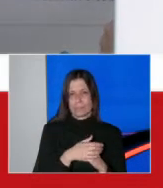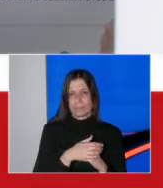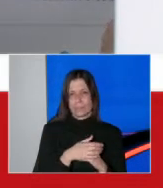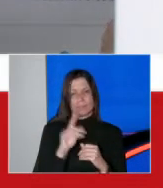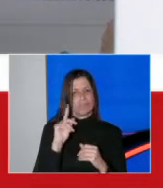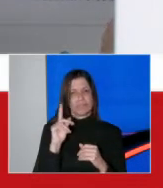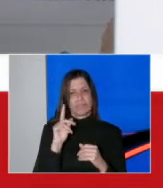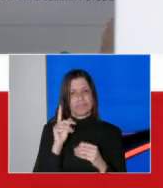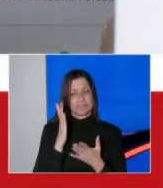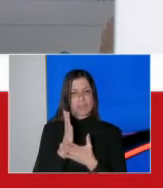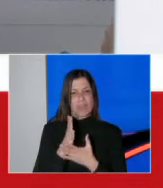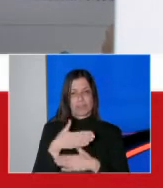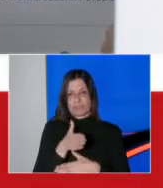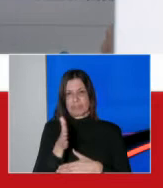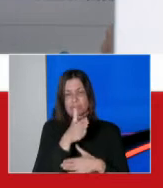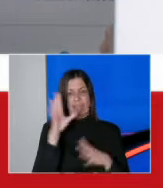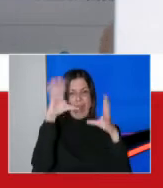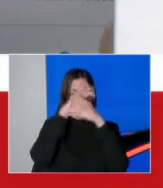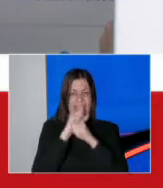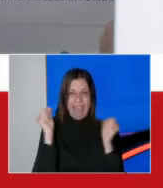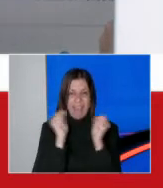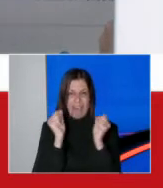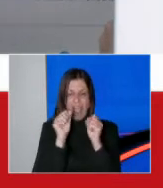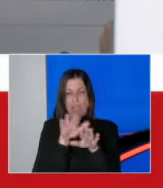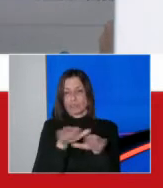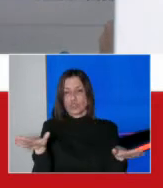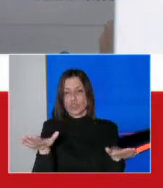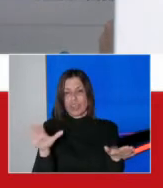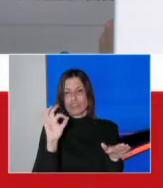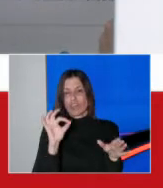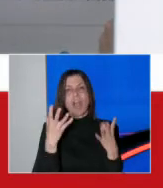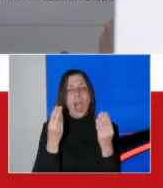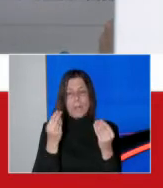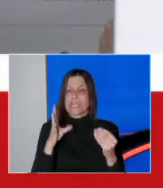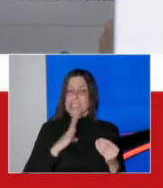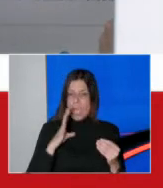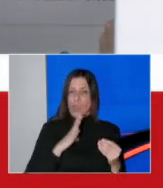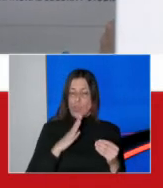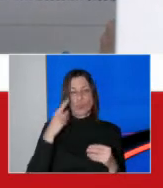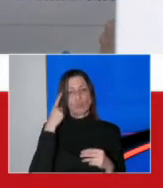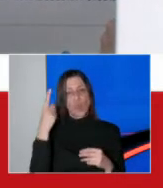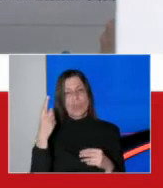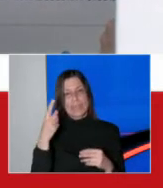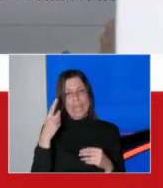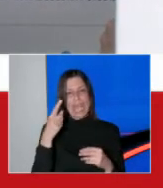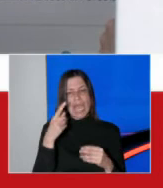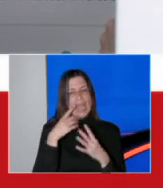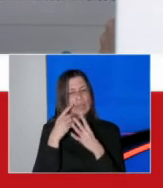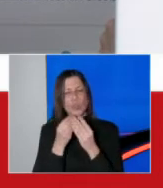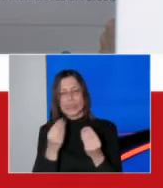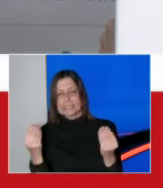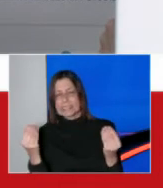מי שיצא לו לנווט בלילה קר בשטח מלא סכנות יודע שאינטואיציה